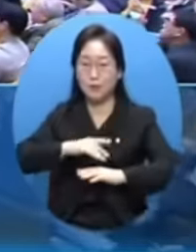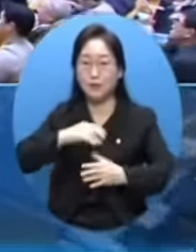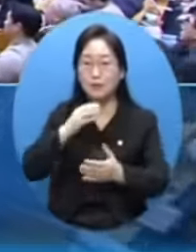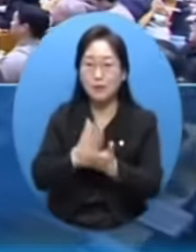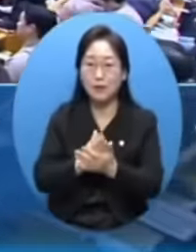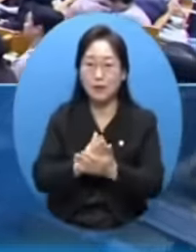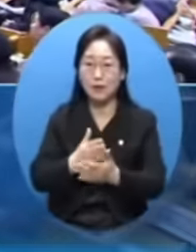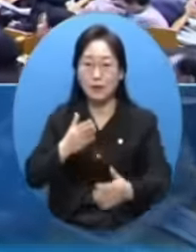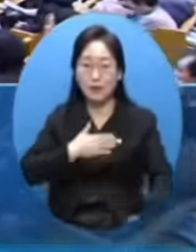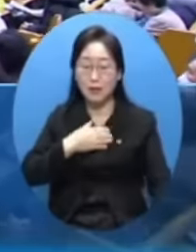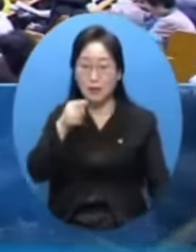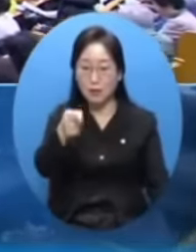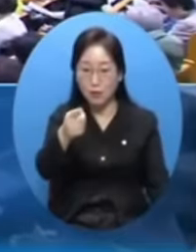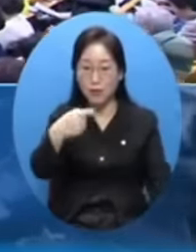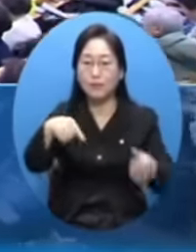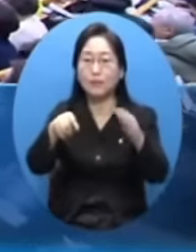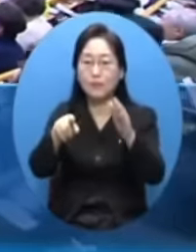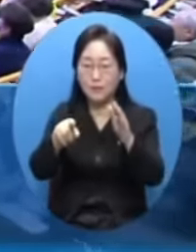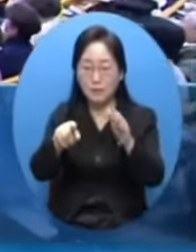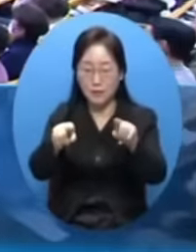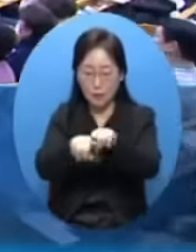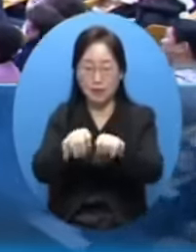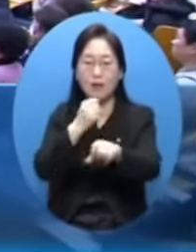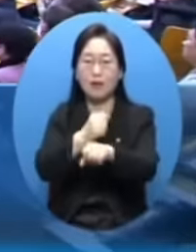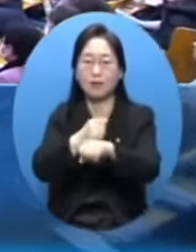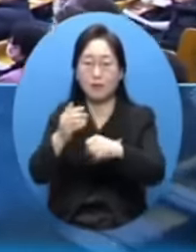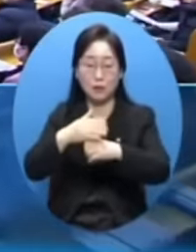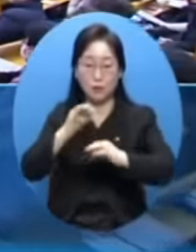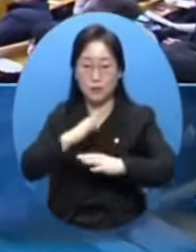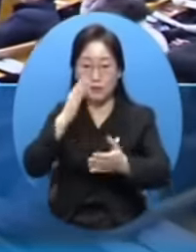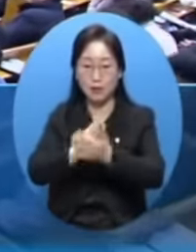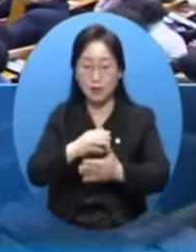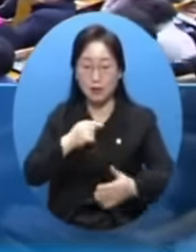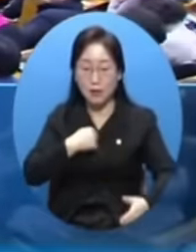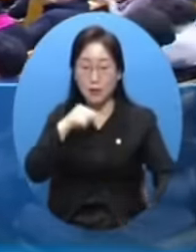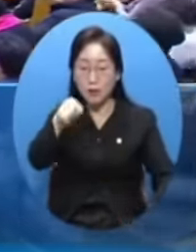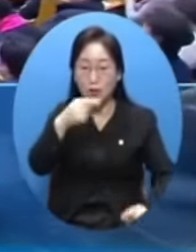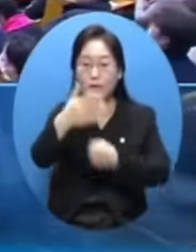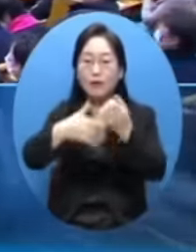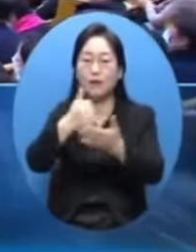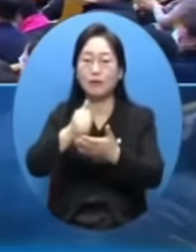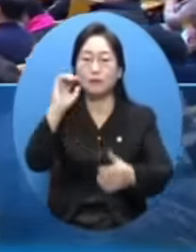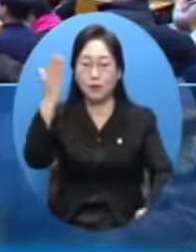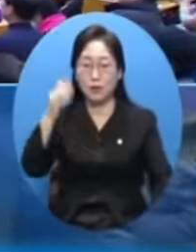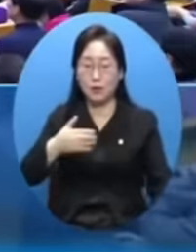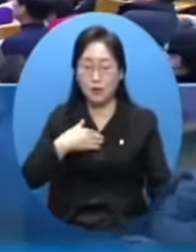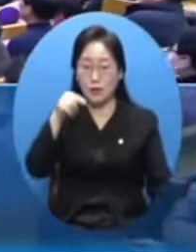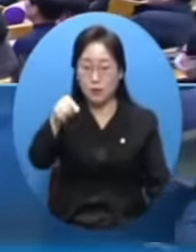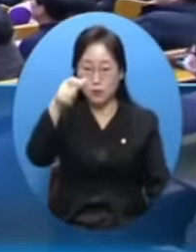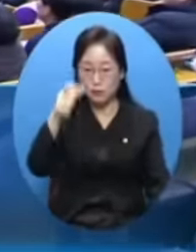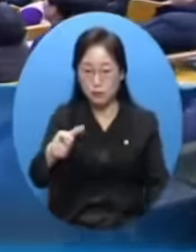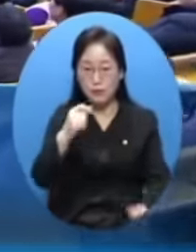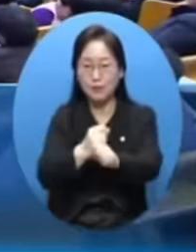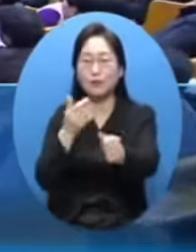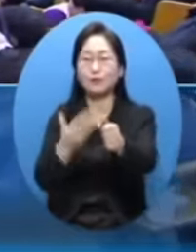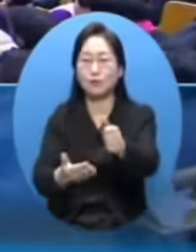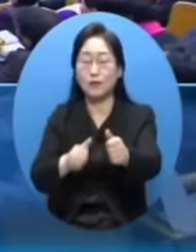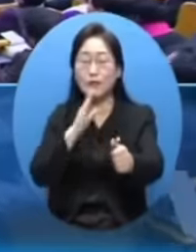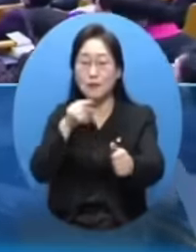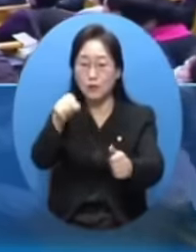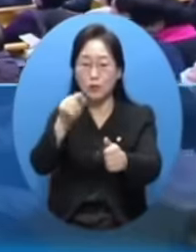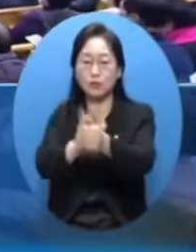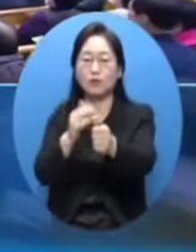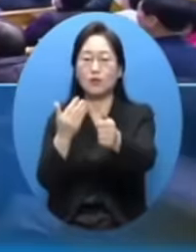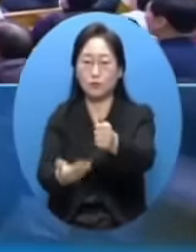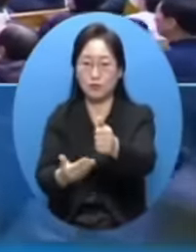말라 내가 너와 함께함이라 놀라지 말라 나는 내 하나님이 됨이라 내가 너를 굳세게 하리라 참으로 너를